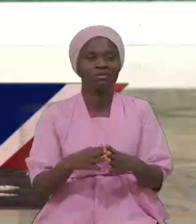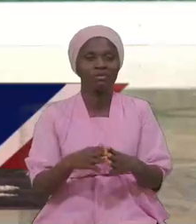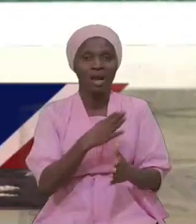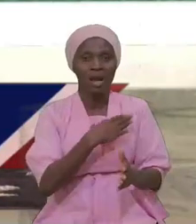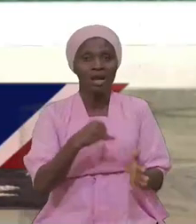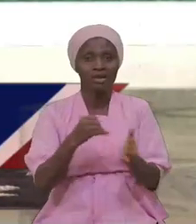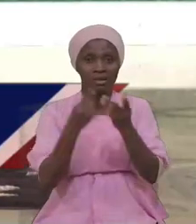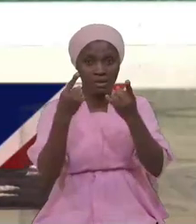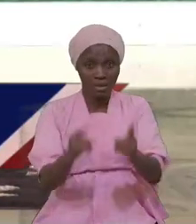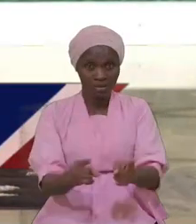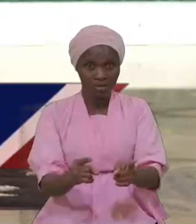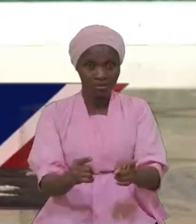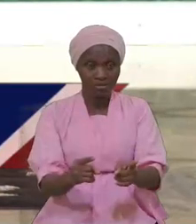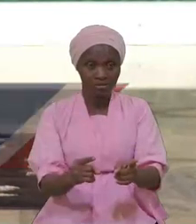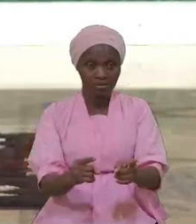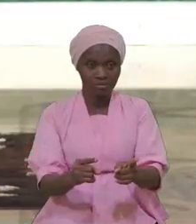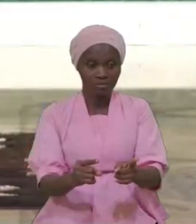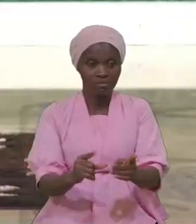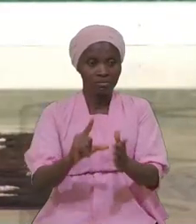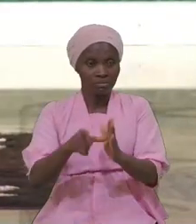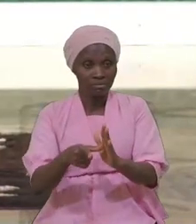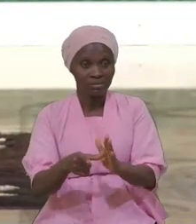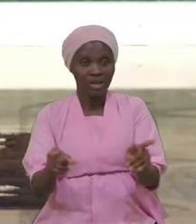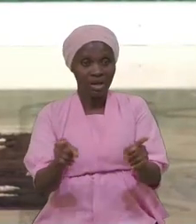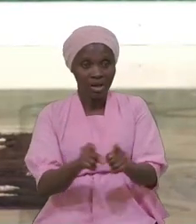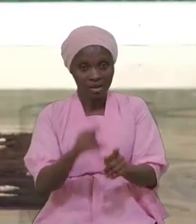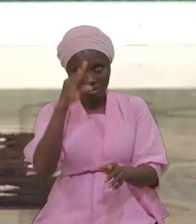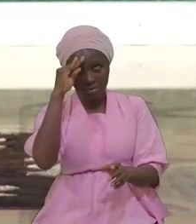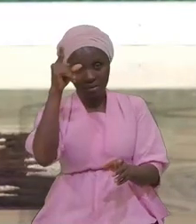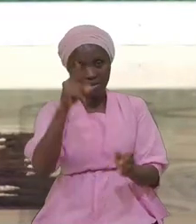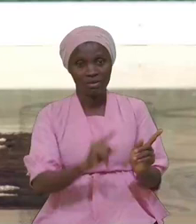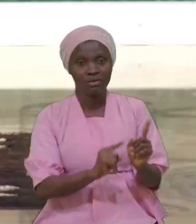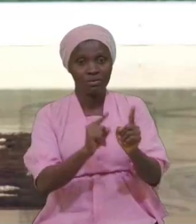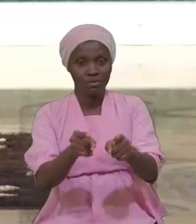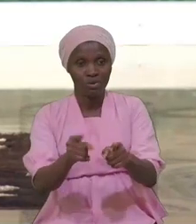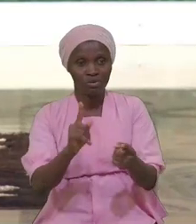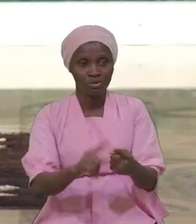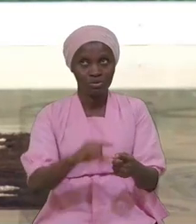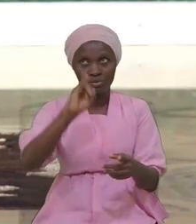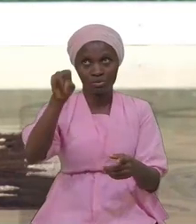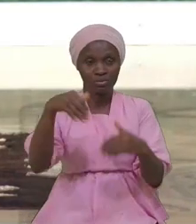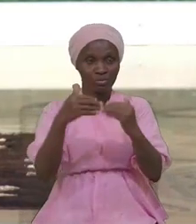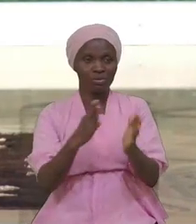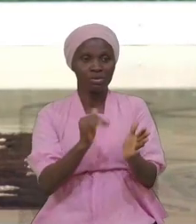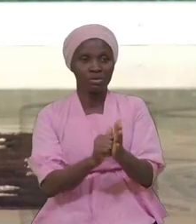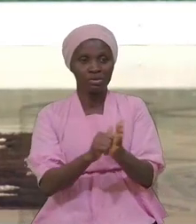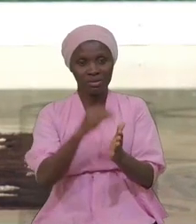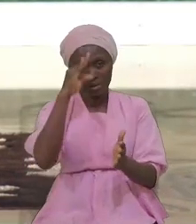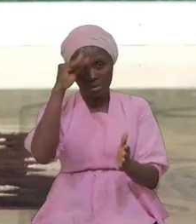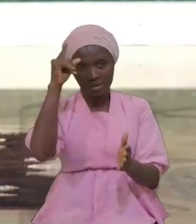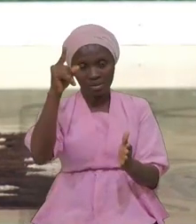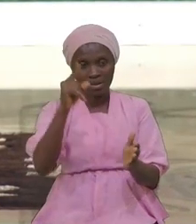Jésus se rendait à Jérusalem, passait entre la Samarie et